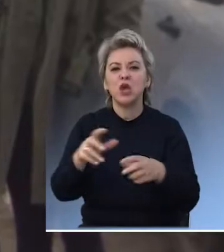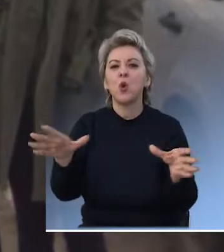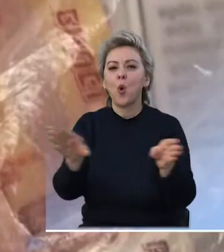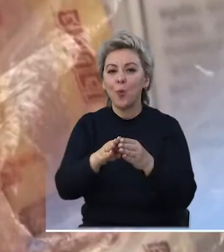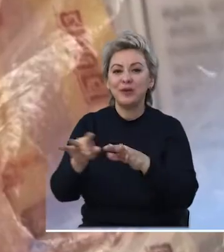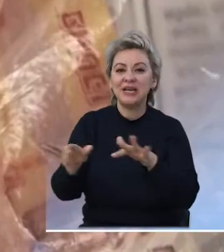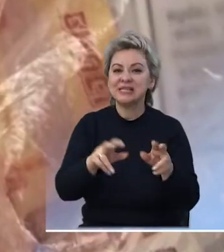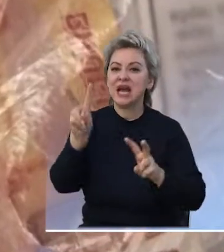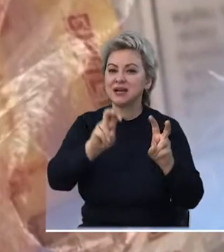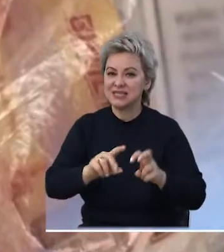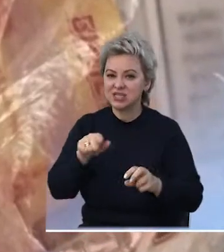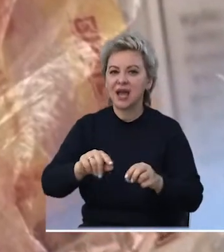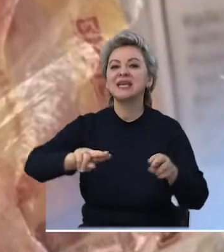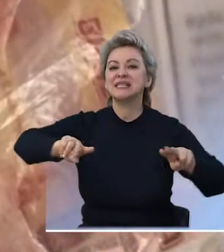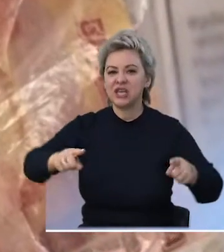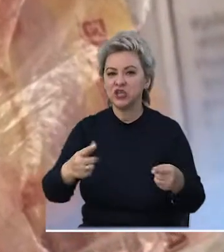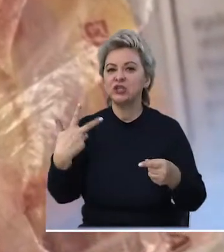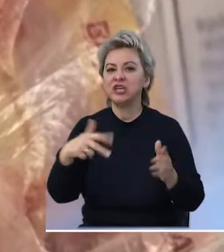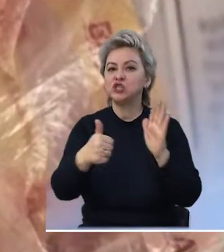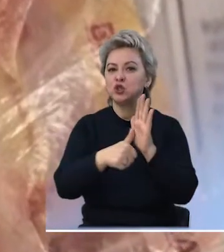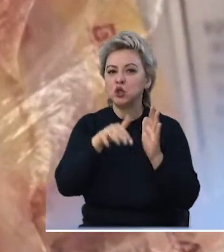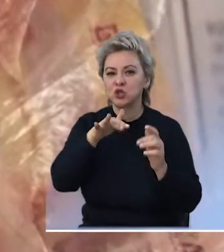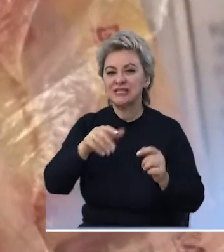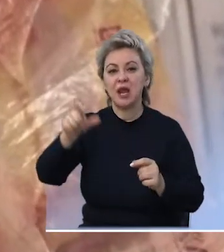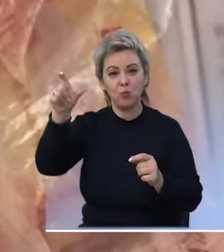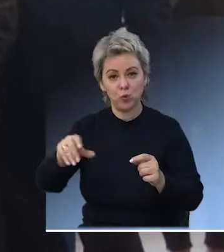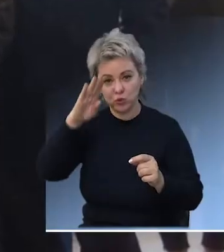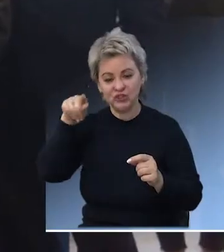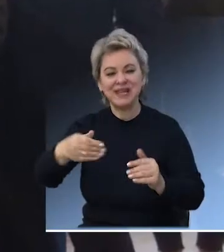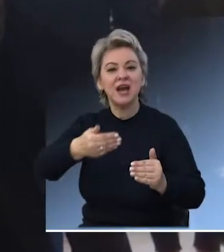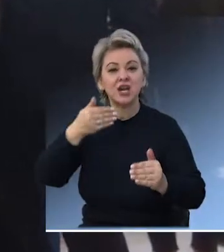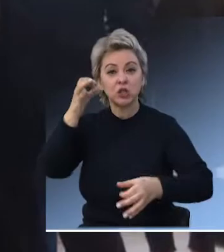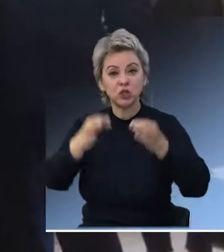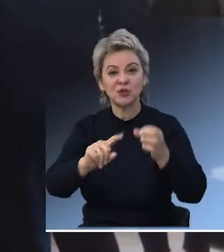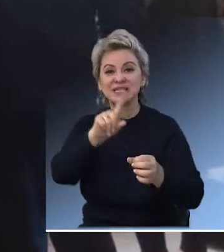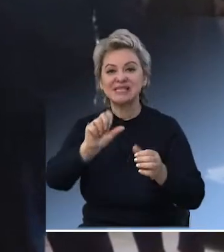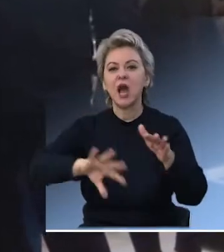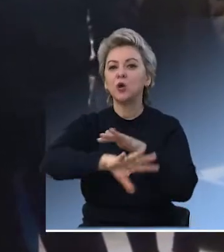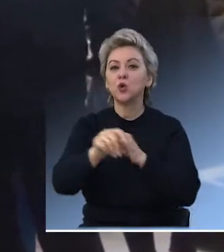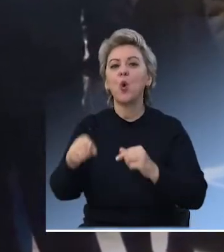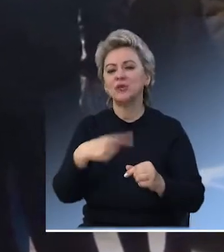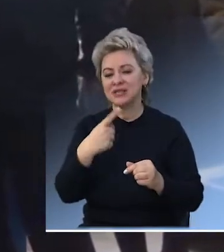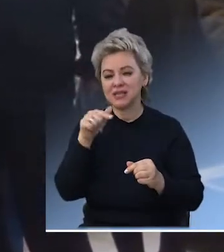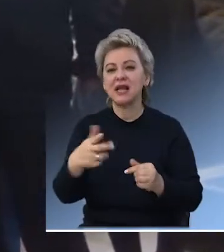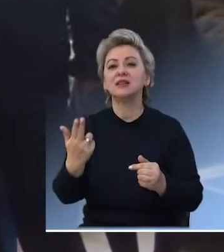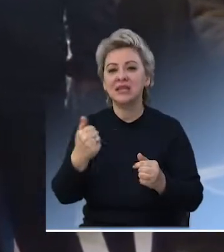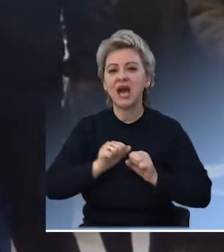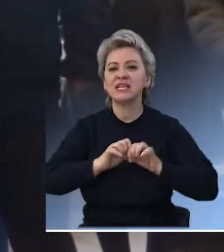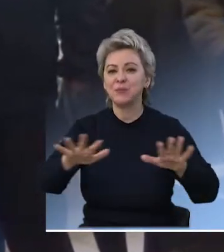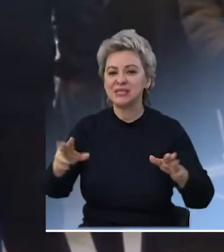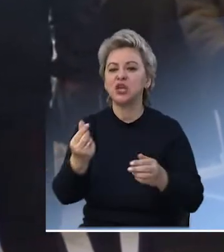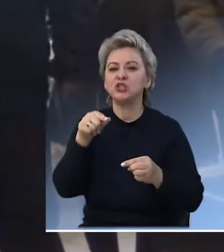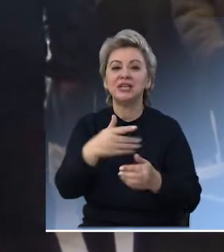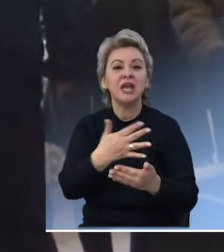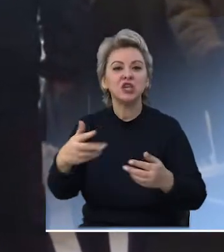комплекс оперативно-розыскных мероприятий и задержали 36-летнего мужчину, ранее судимого за кражу. Он сознался в сбытии